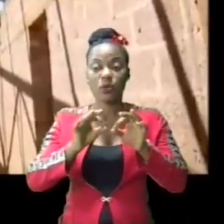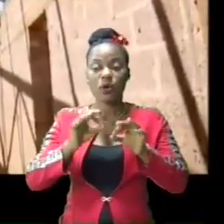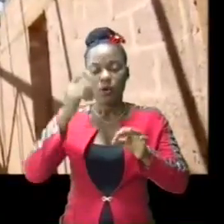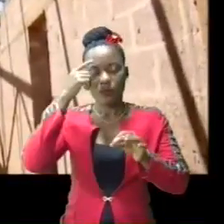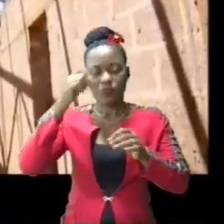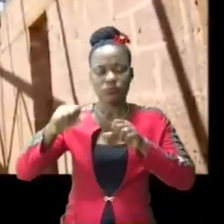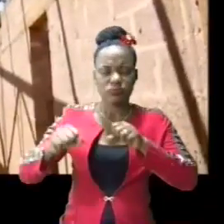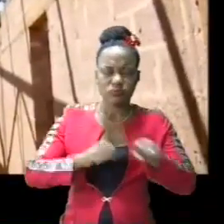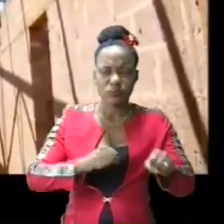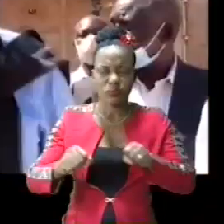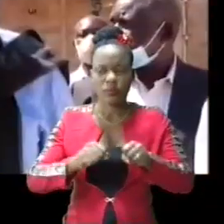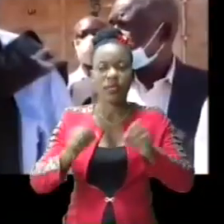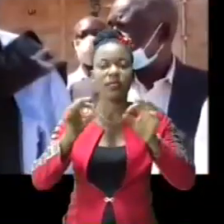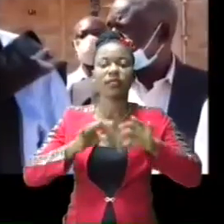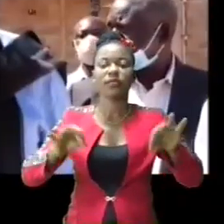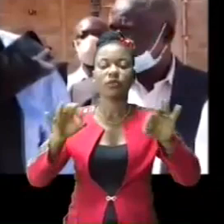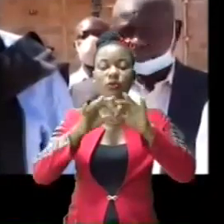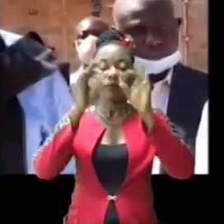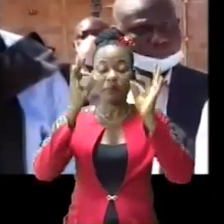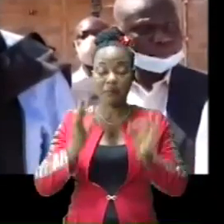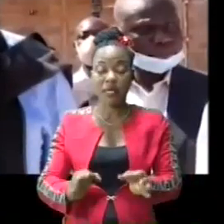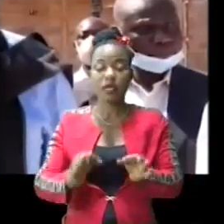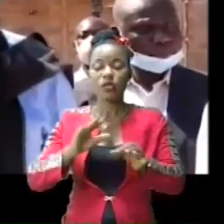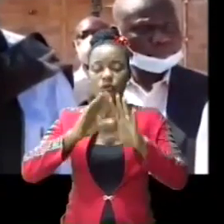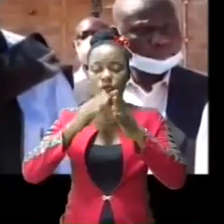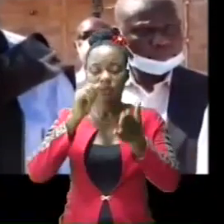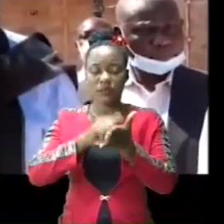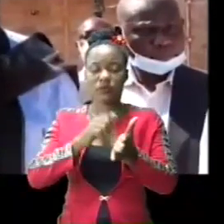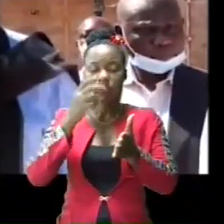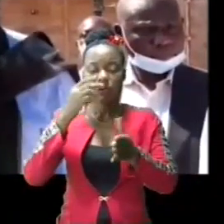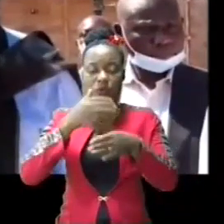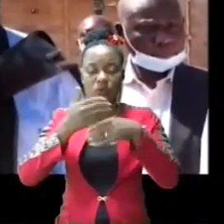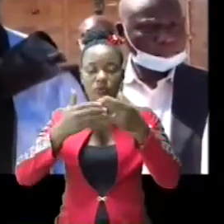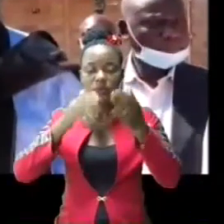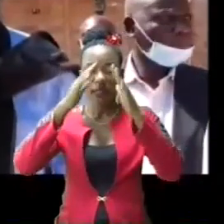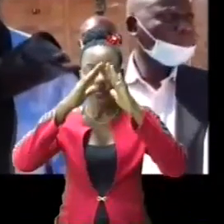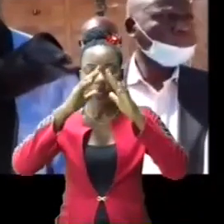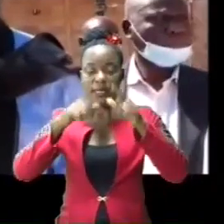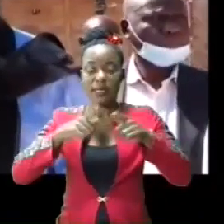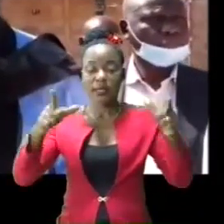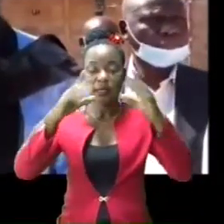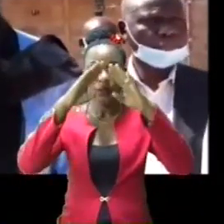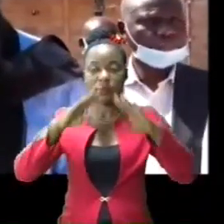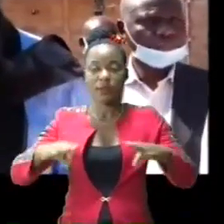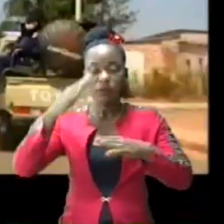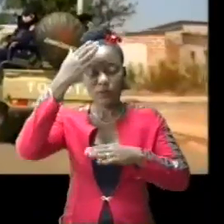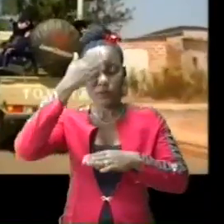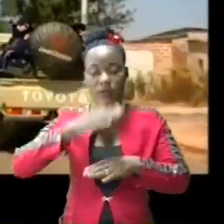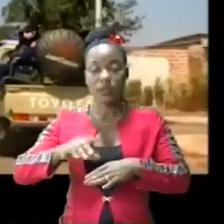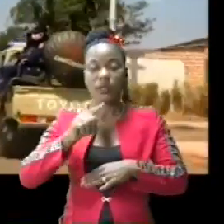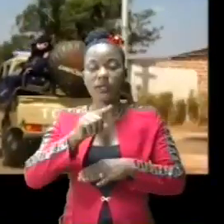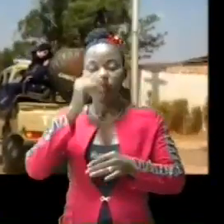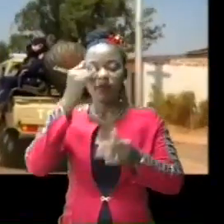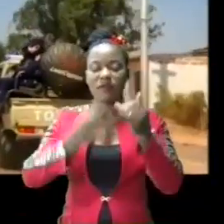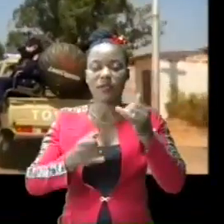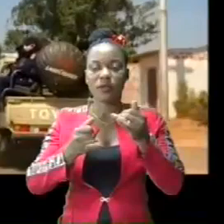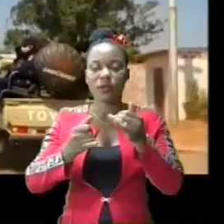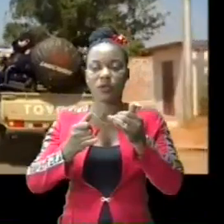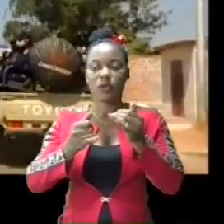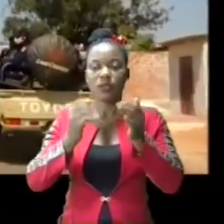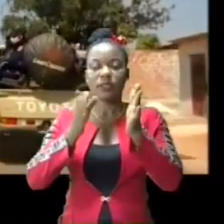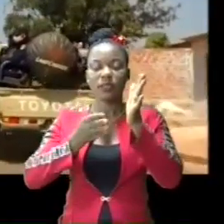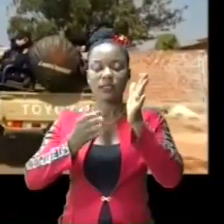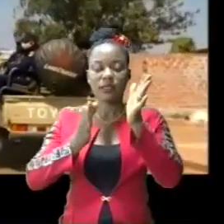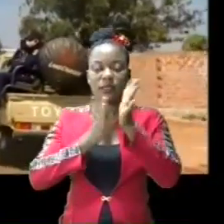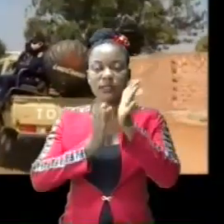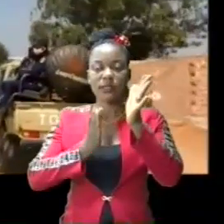faut décider de faire autre chose. Ça fait deux ouvrages que nous devons inaugurer fin septembre. Après l'hôpital général